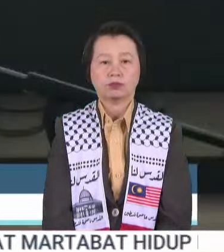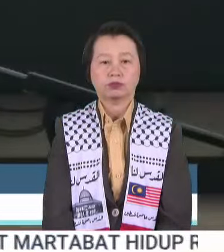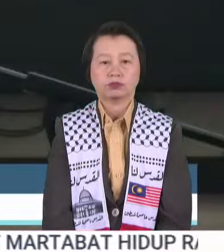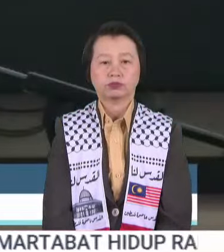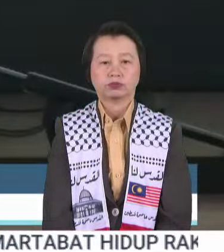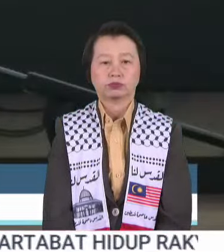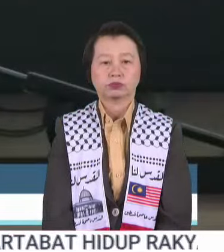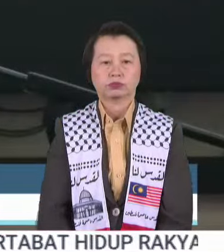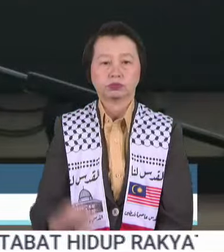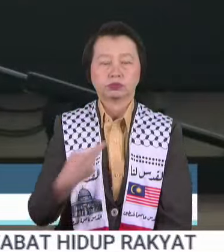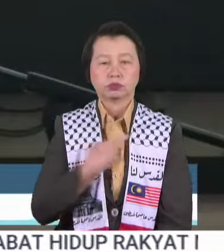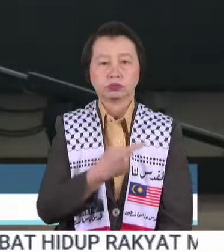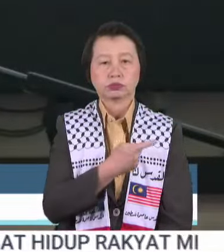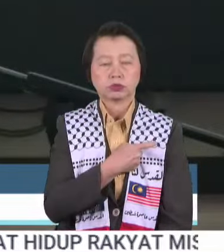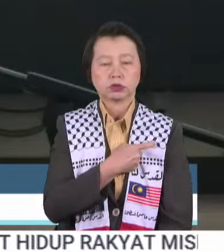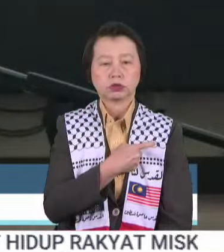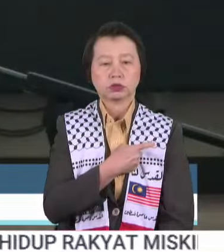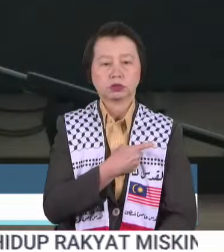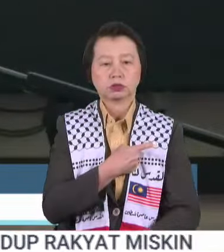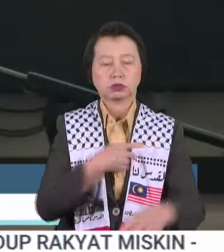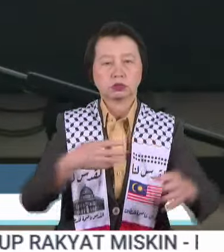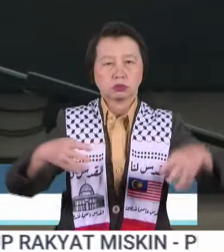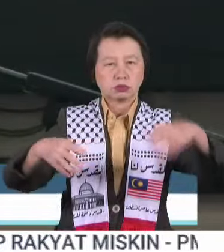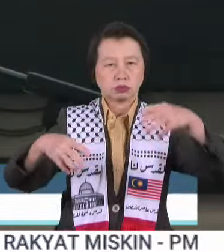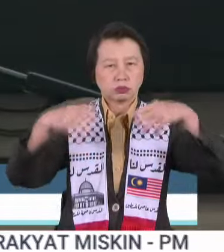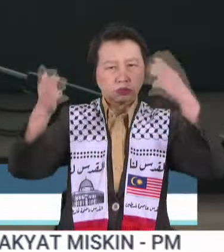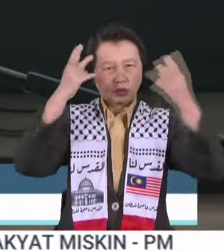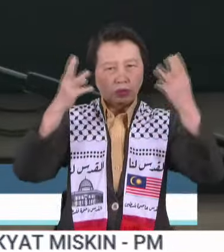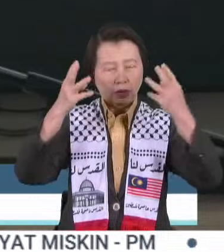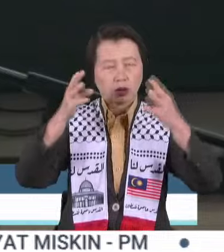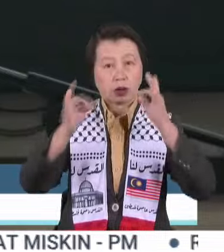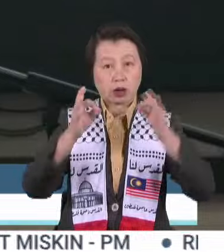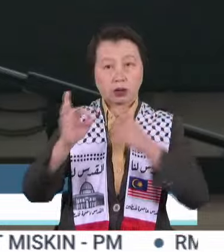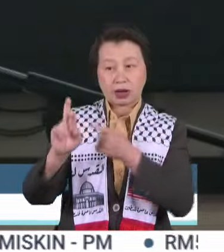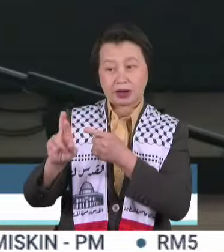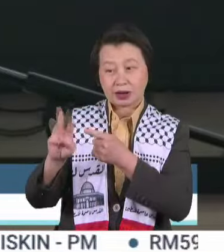Kita bimbang kalau bila ringgit jatuh,